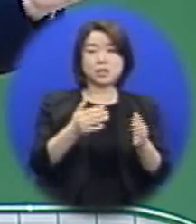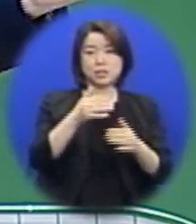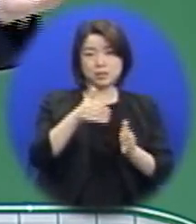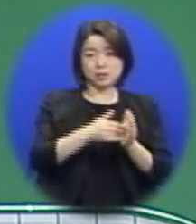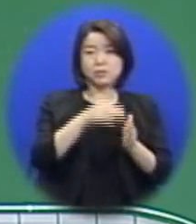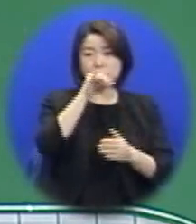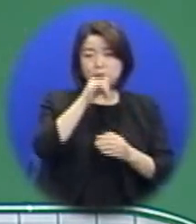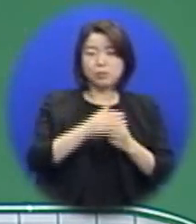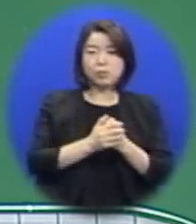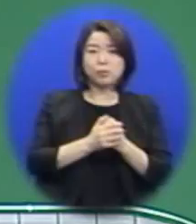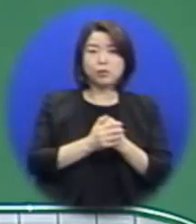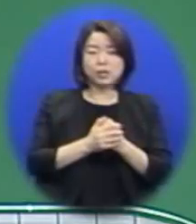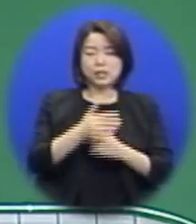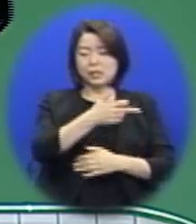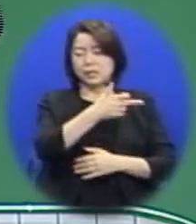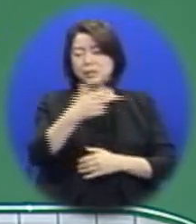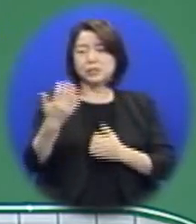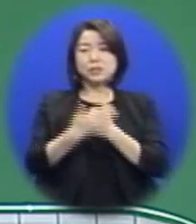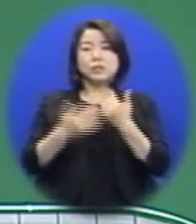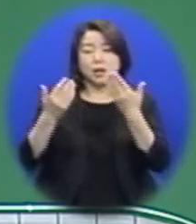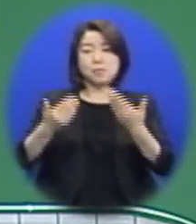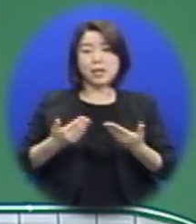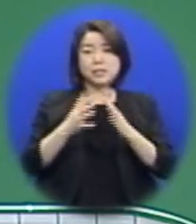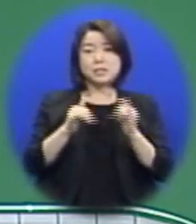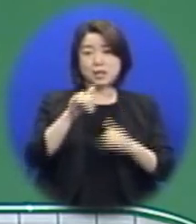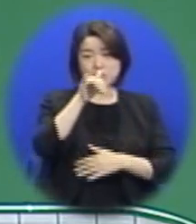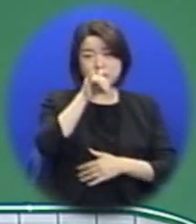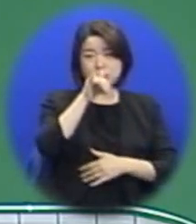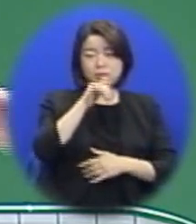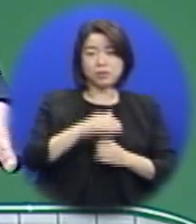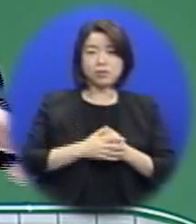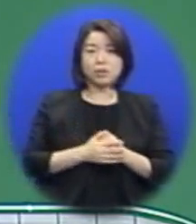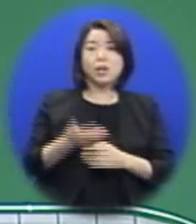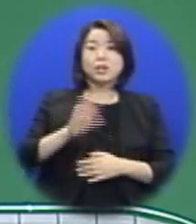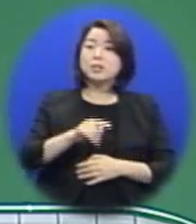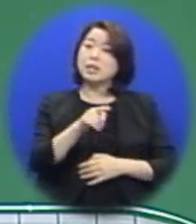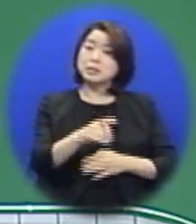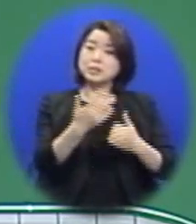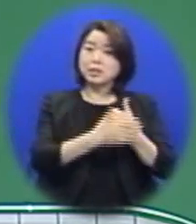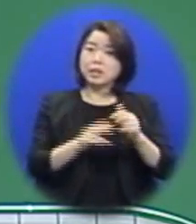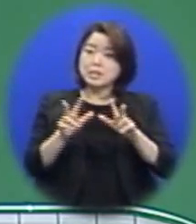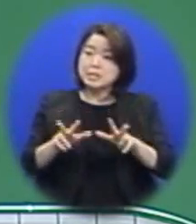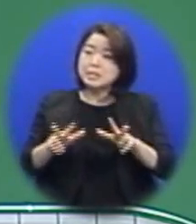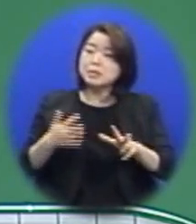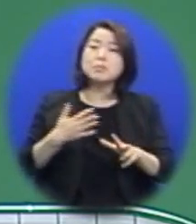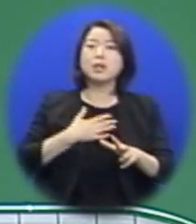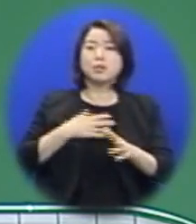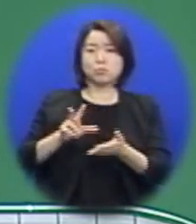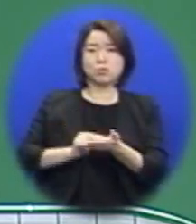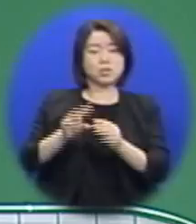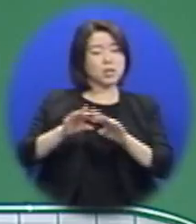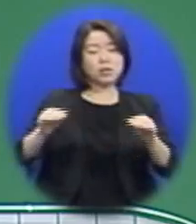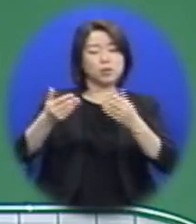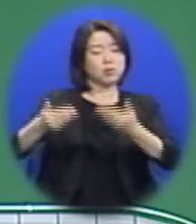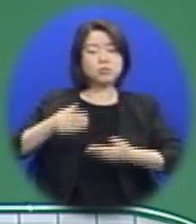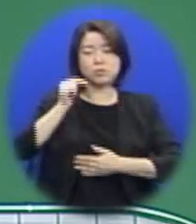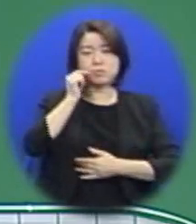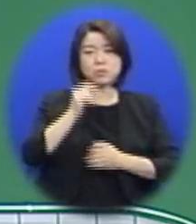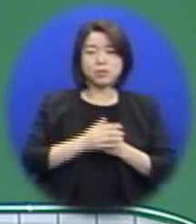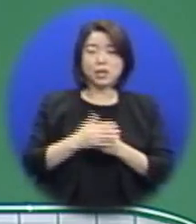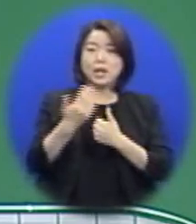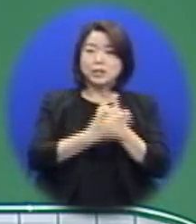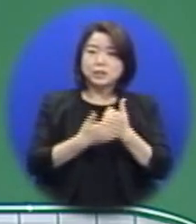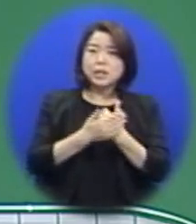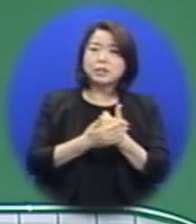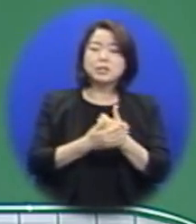또 큰 은혜 받으셨던 분들 다 있잖아요. 근데 그 은혜가 지금 내 문제를 해결 못합니다. 은혜는